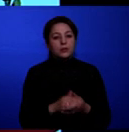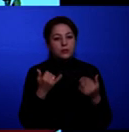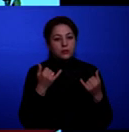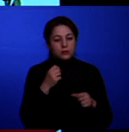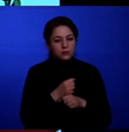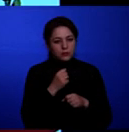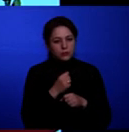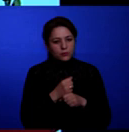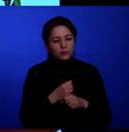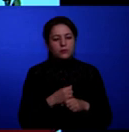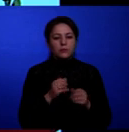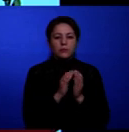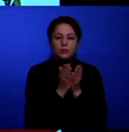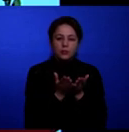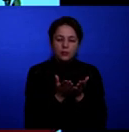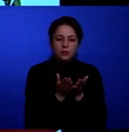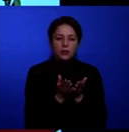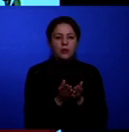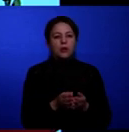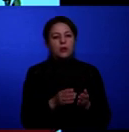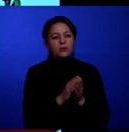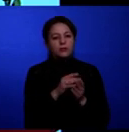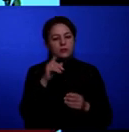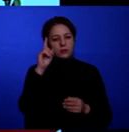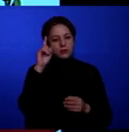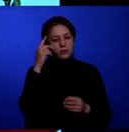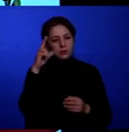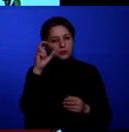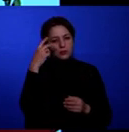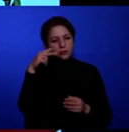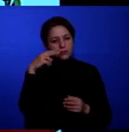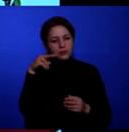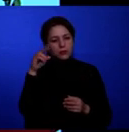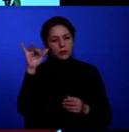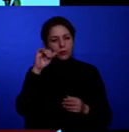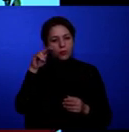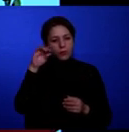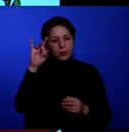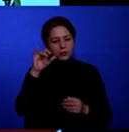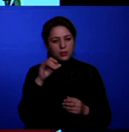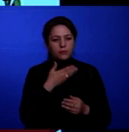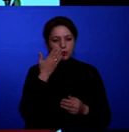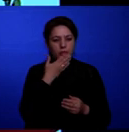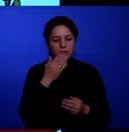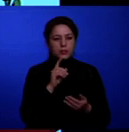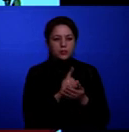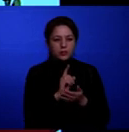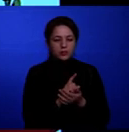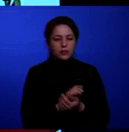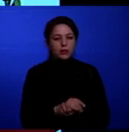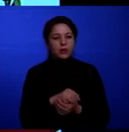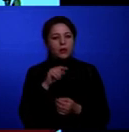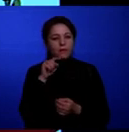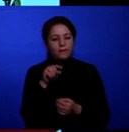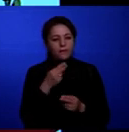по учебнику я прошу вас открыть упражнения 320 и прочитать внимательно задание в этом